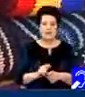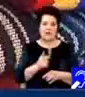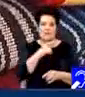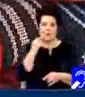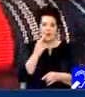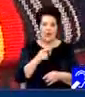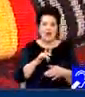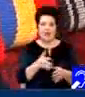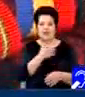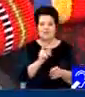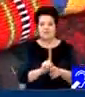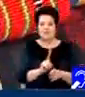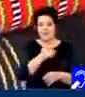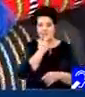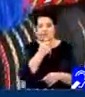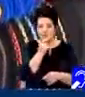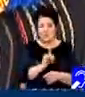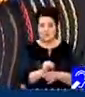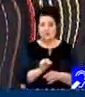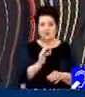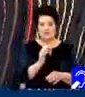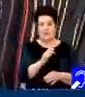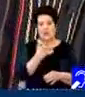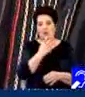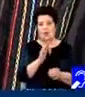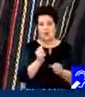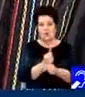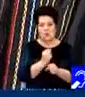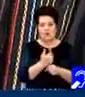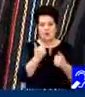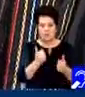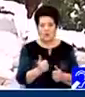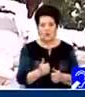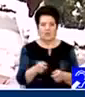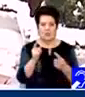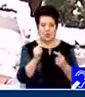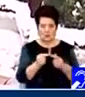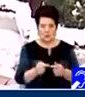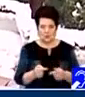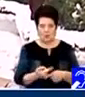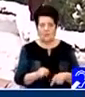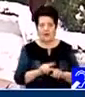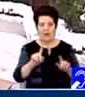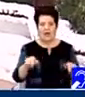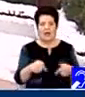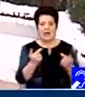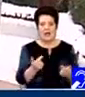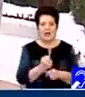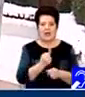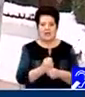poți face ceva frumos și de durată, iar ca să-ți iasă lucrurile bine, trebuie să respecti întocmai etapele creației.